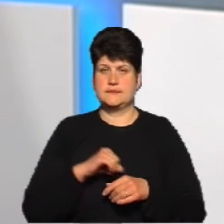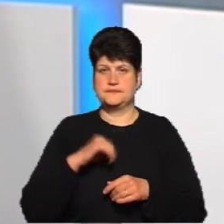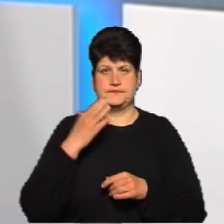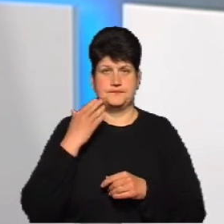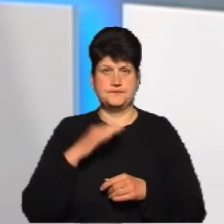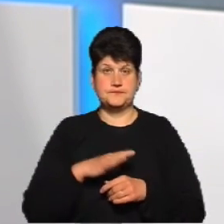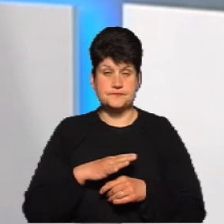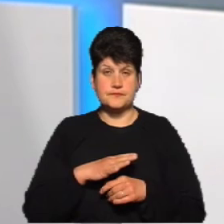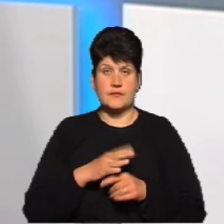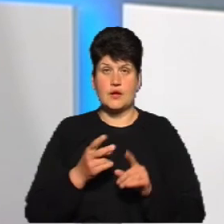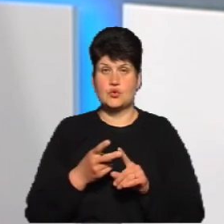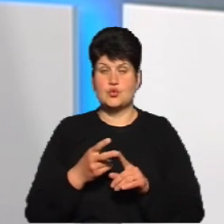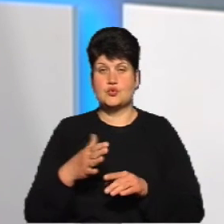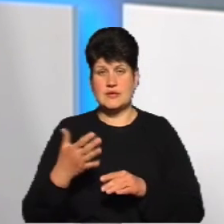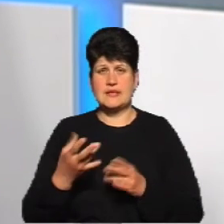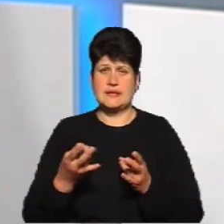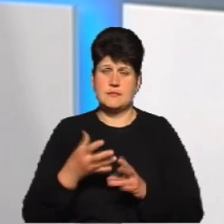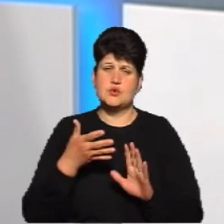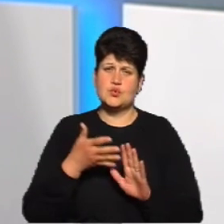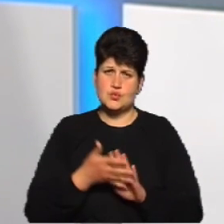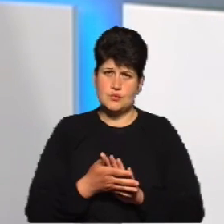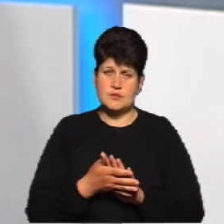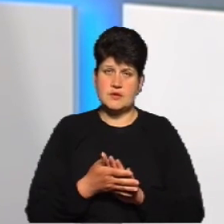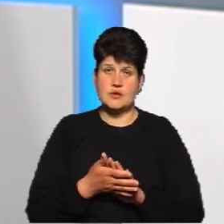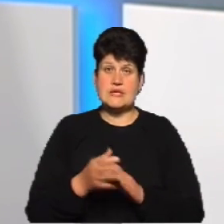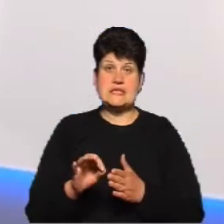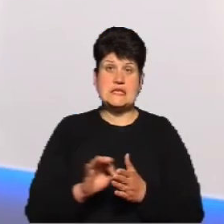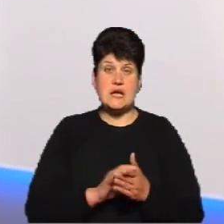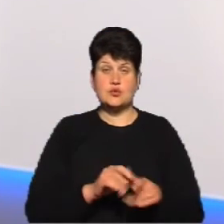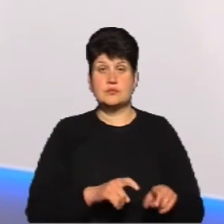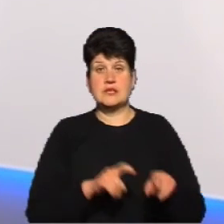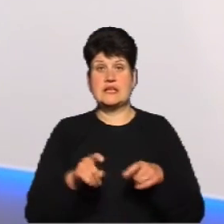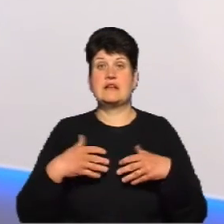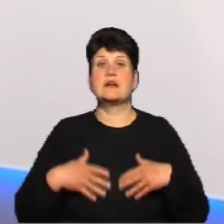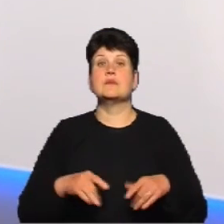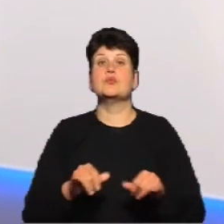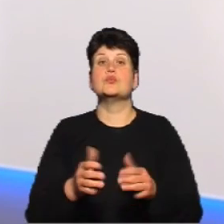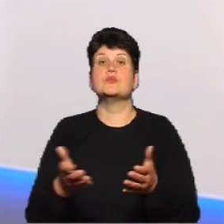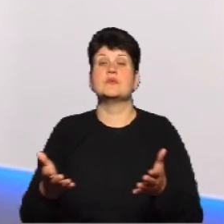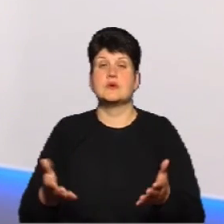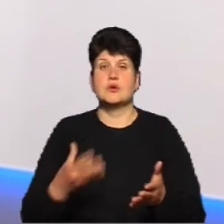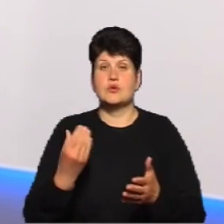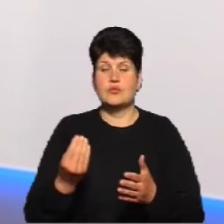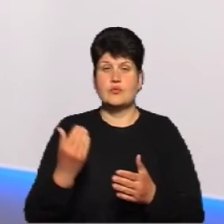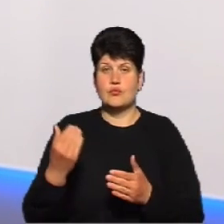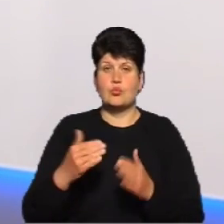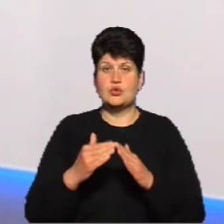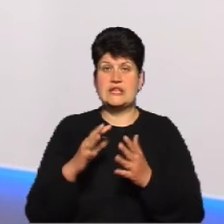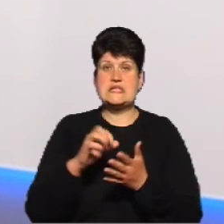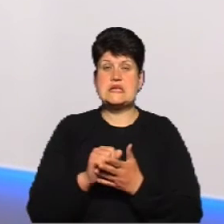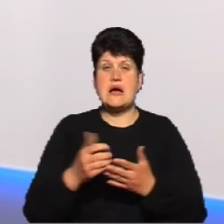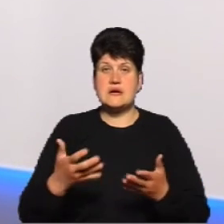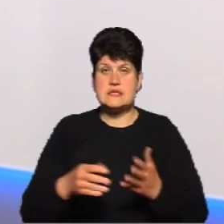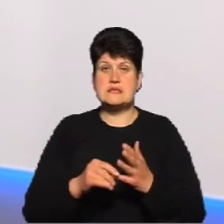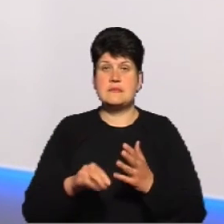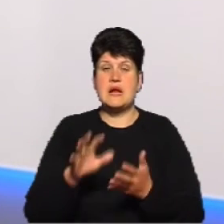боку, зрозуміти їх теж потрібно, оскільки зразу переїхати в Крим, на що переїхати? Твої будинки вже зайняті, твоя земля зайнята.